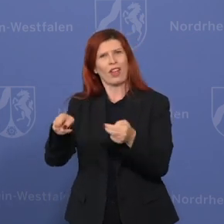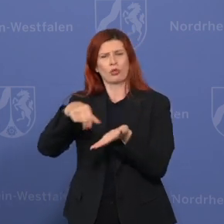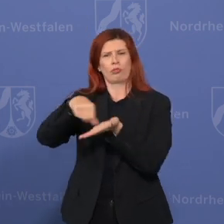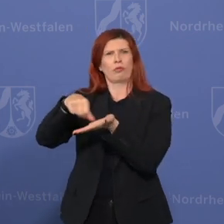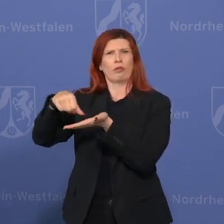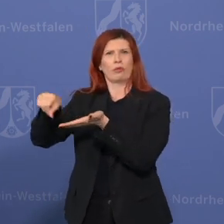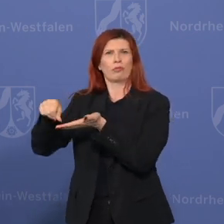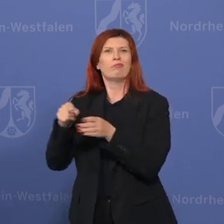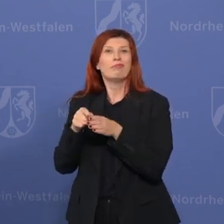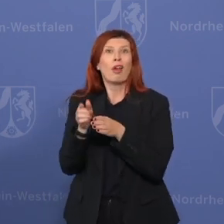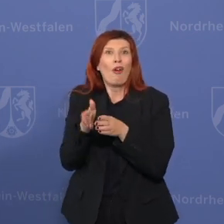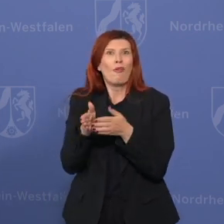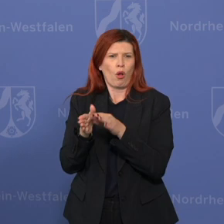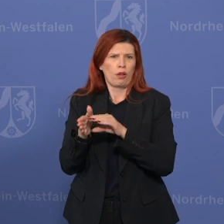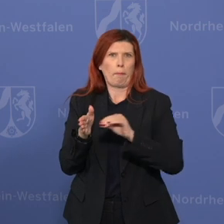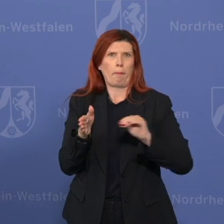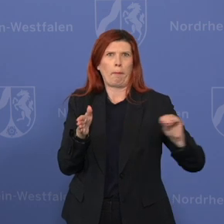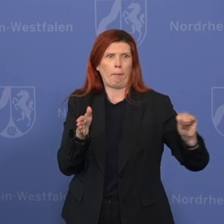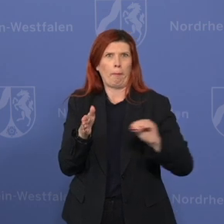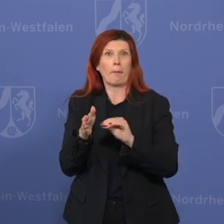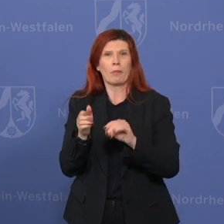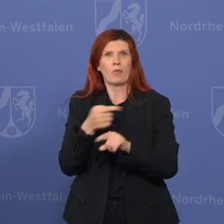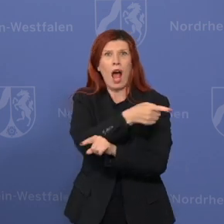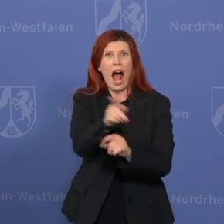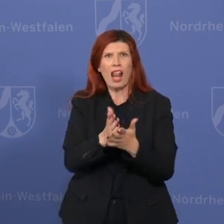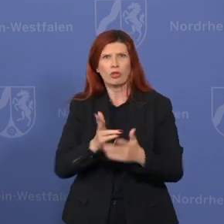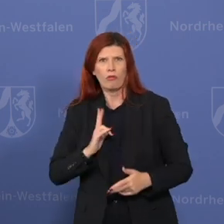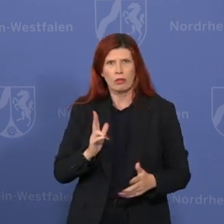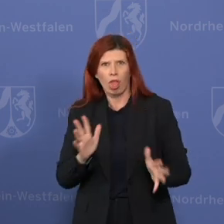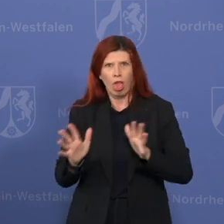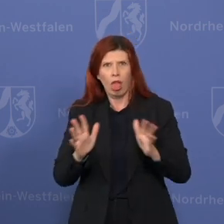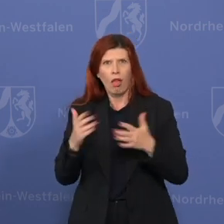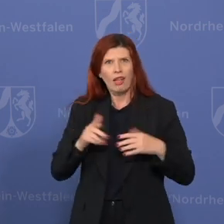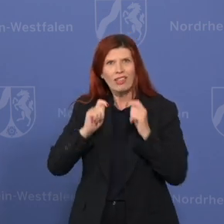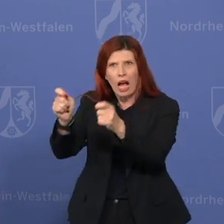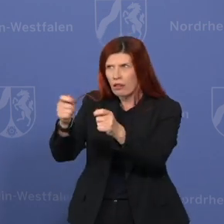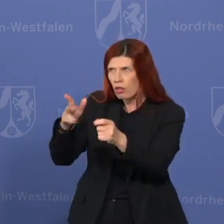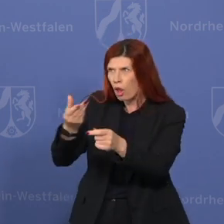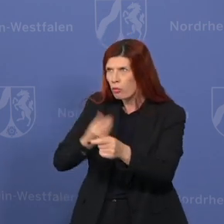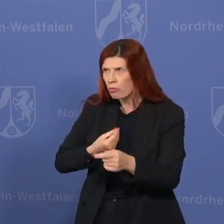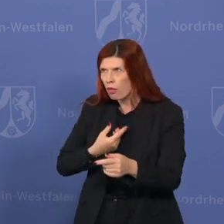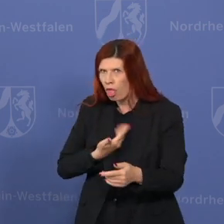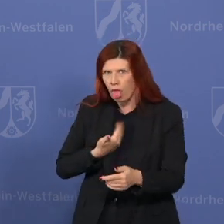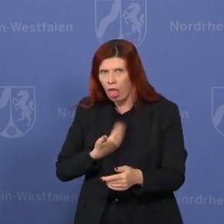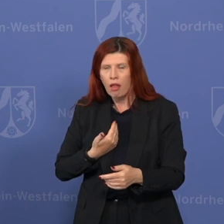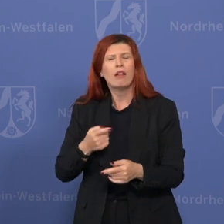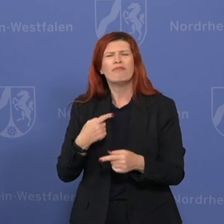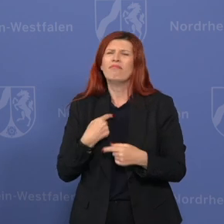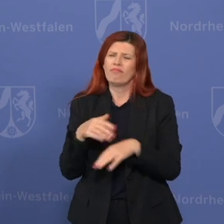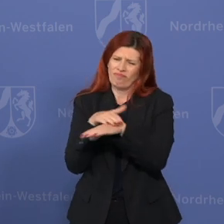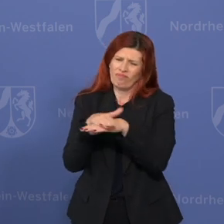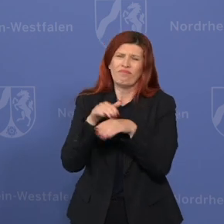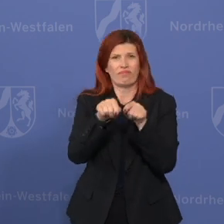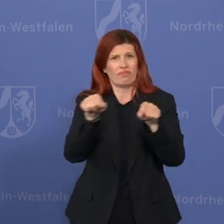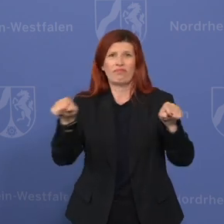zu Unsicherheit bei den Antragstellern geführt, die sich auch in den sozialen Netzwerken ausgedrückt hat. Hierfür bitte ich noch einmal